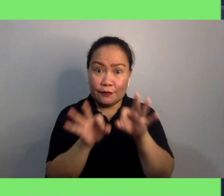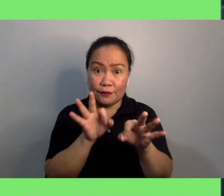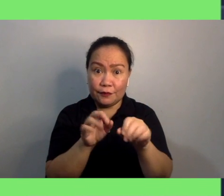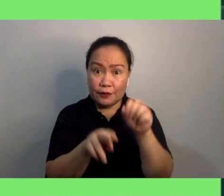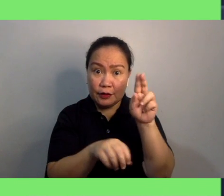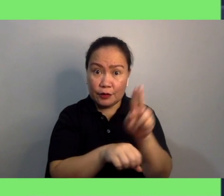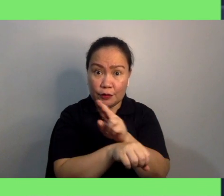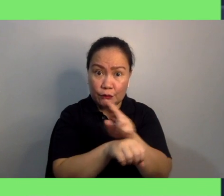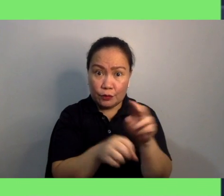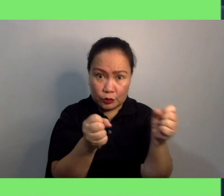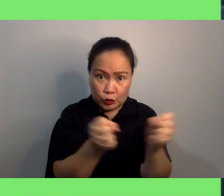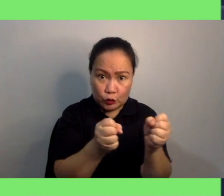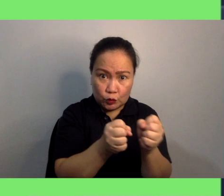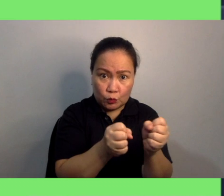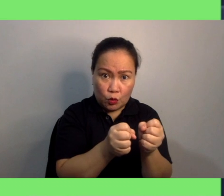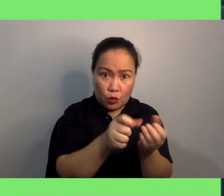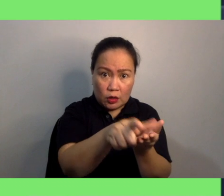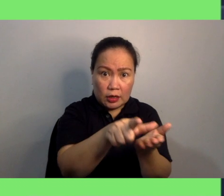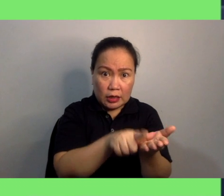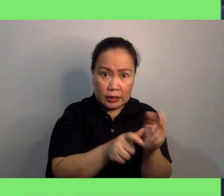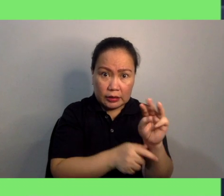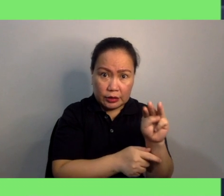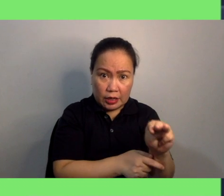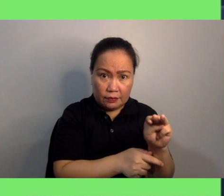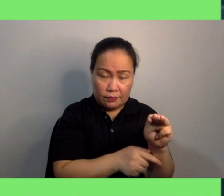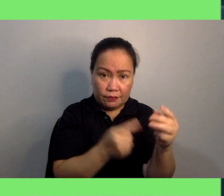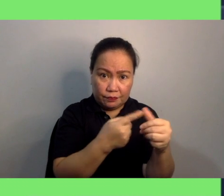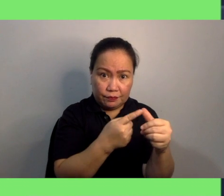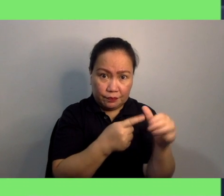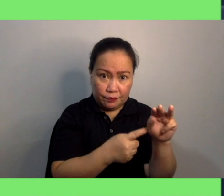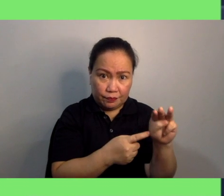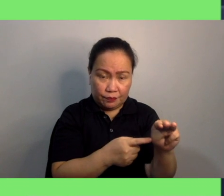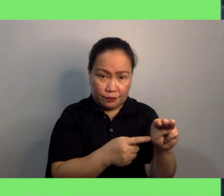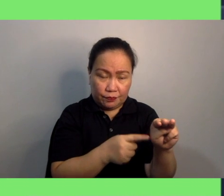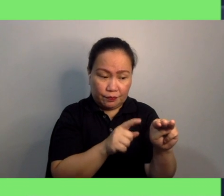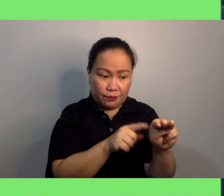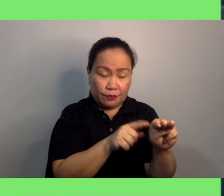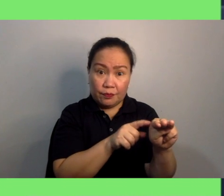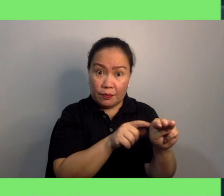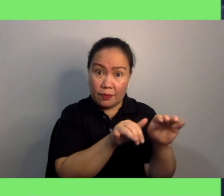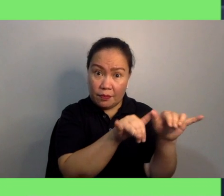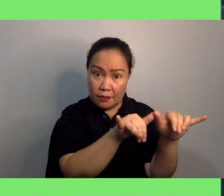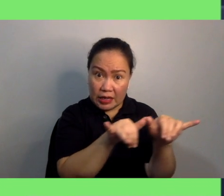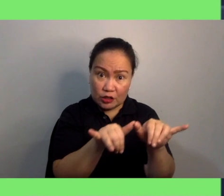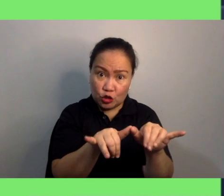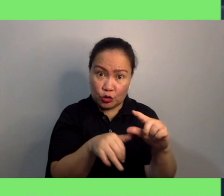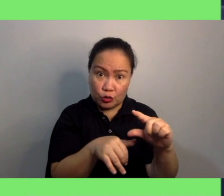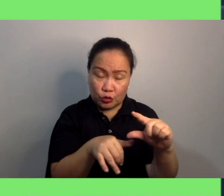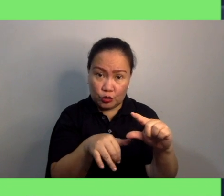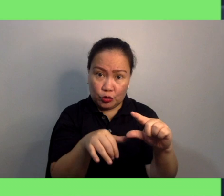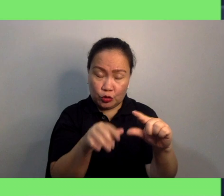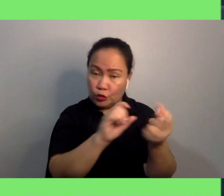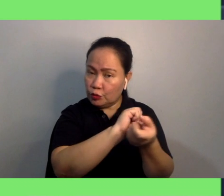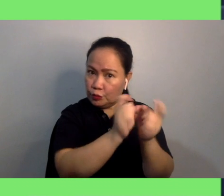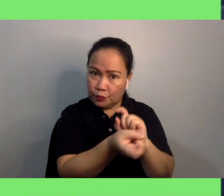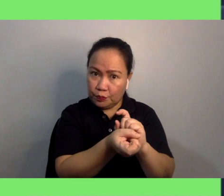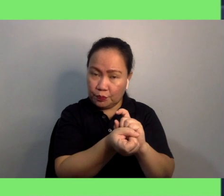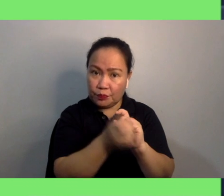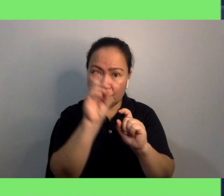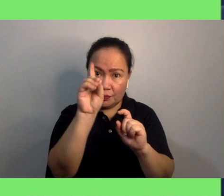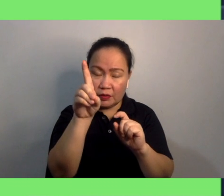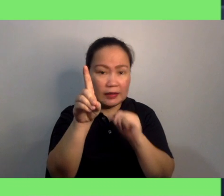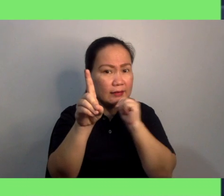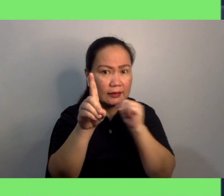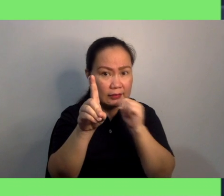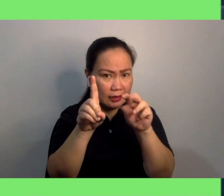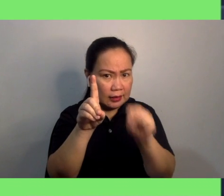ng small letter M dito sa unahan, it replaces the symbol for degree. So, hindi mo na